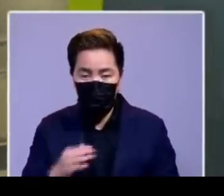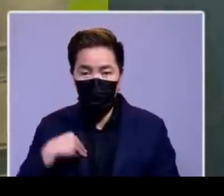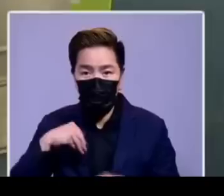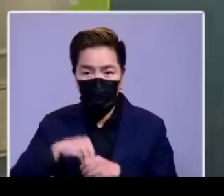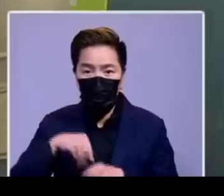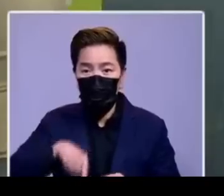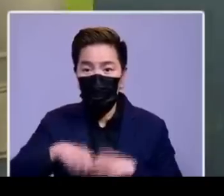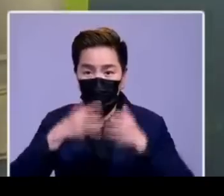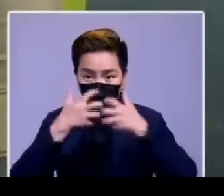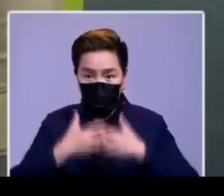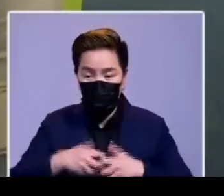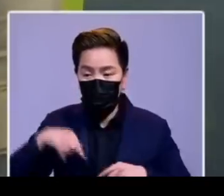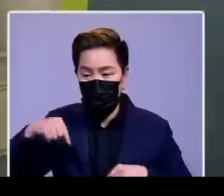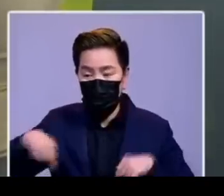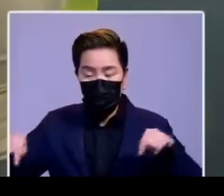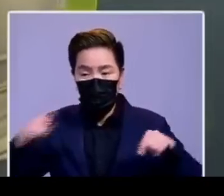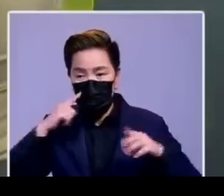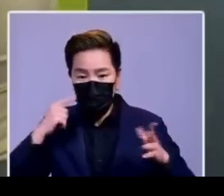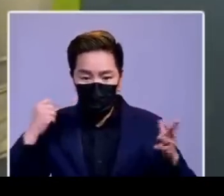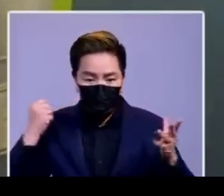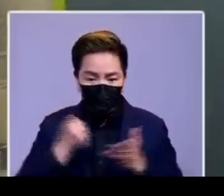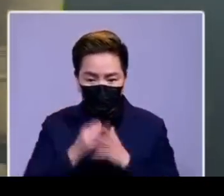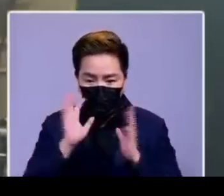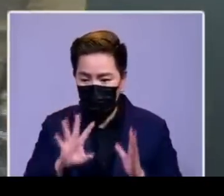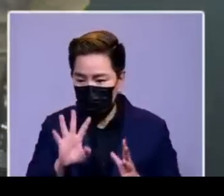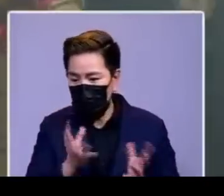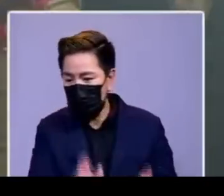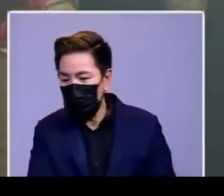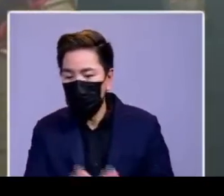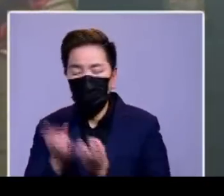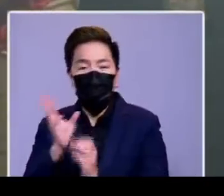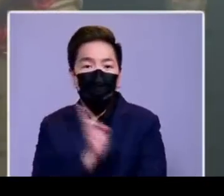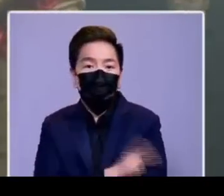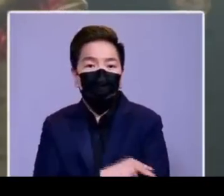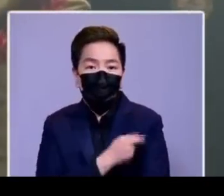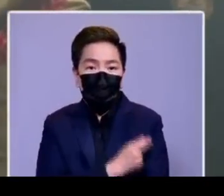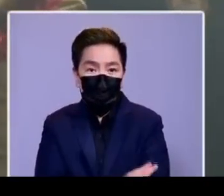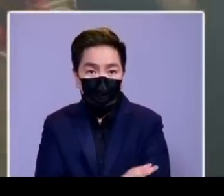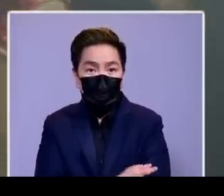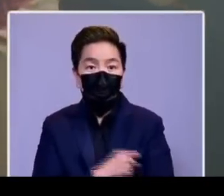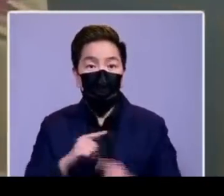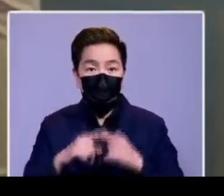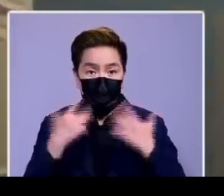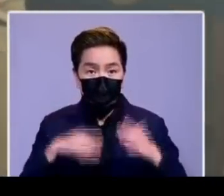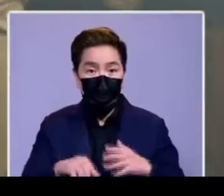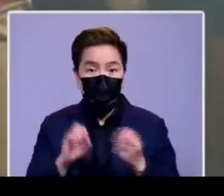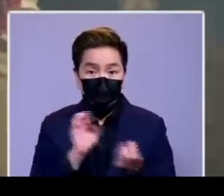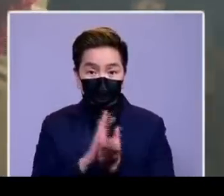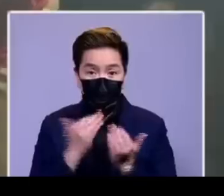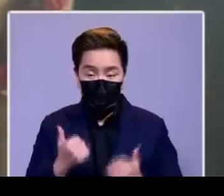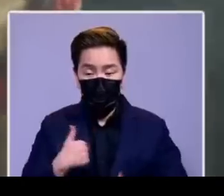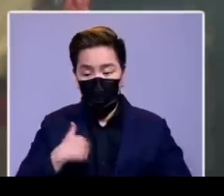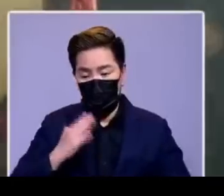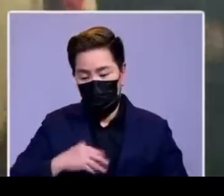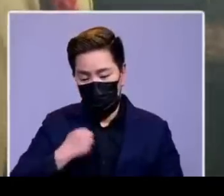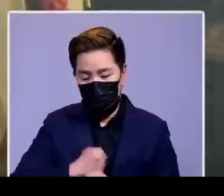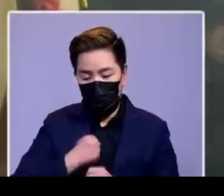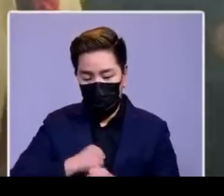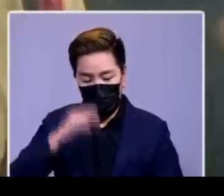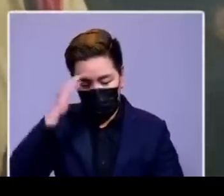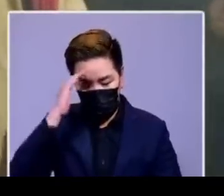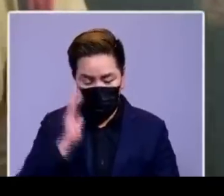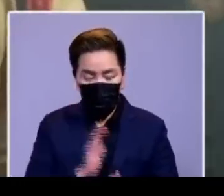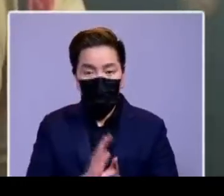ที่อยู่ภายในโรงงานเนี่ยจุดอื่นๆเนี่ยเข้ามานำทั้ง4คนเนี่ยไปส่งโรงพยาบาลนะครับหลังจากเกิดเหตุแล้วนะครับทางเจ้าหน้าที่ตำร